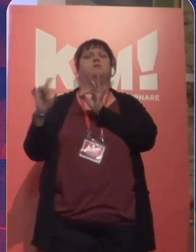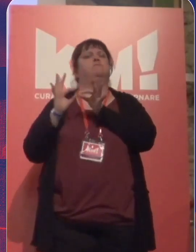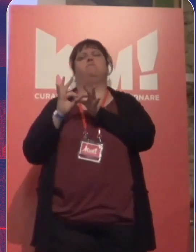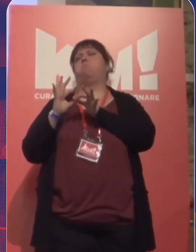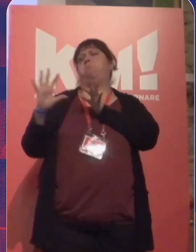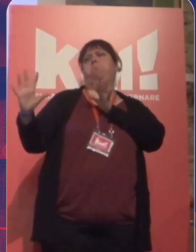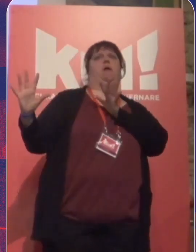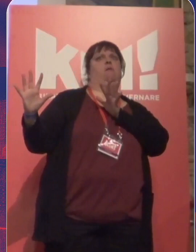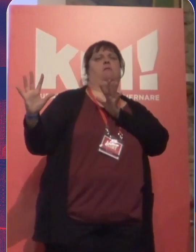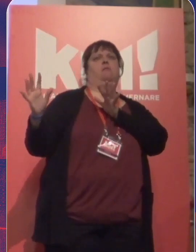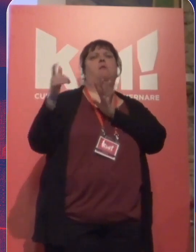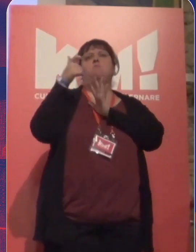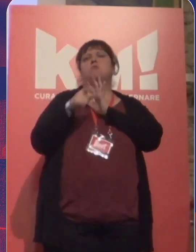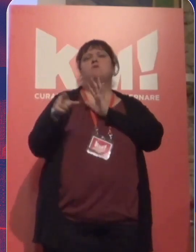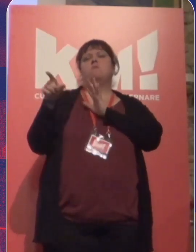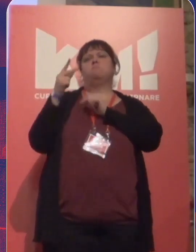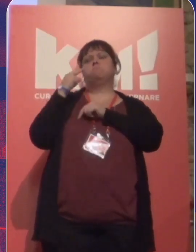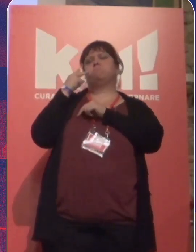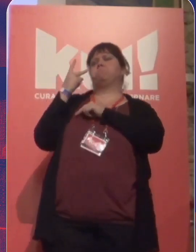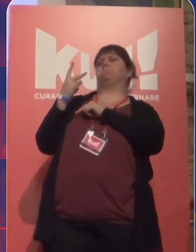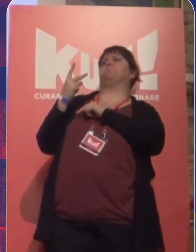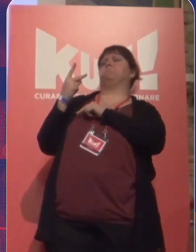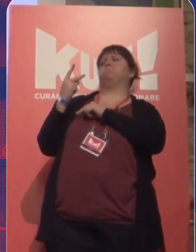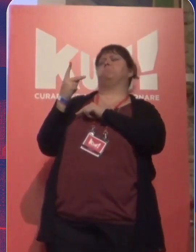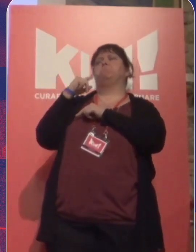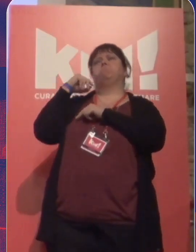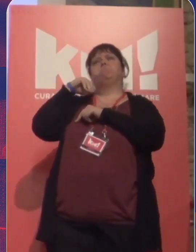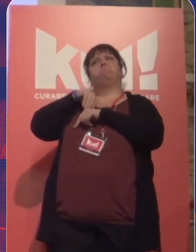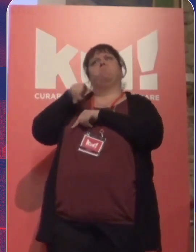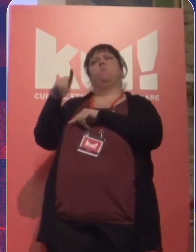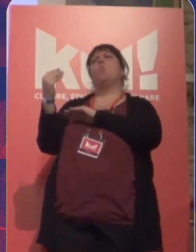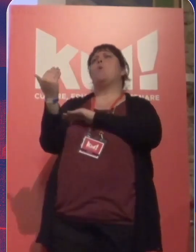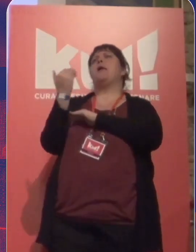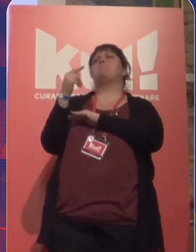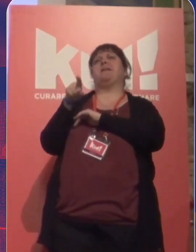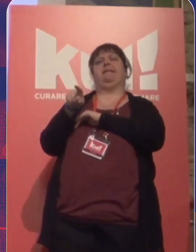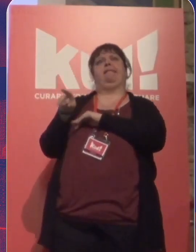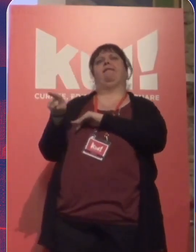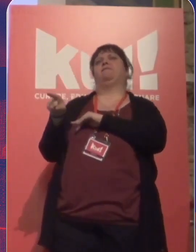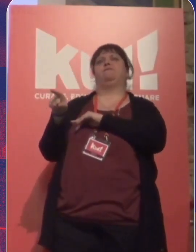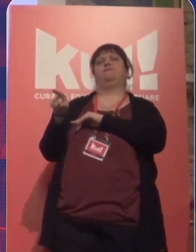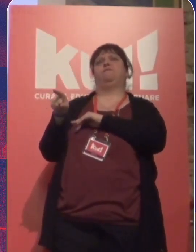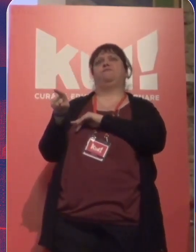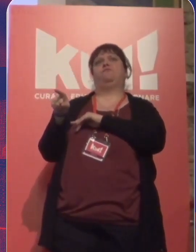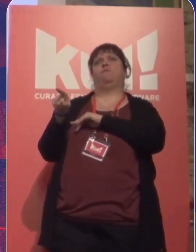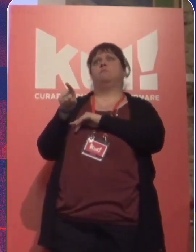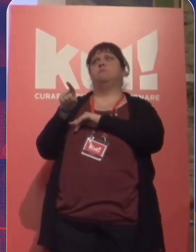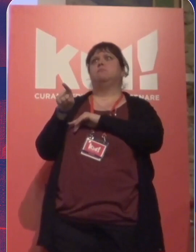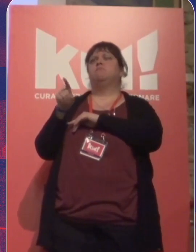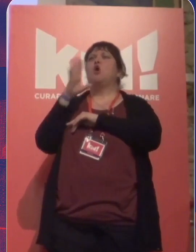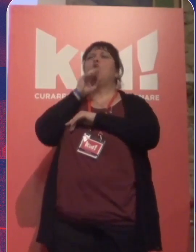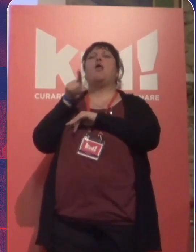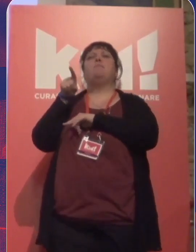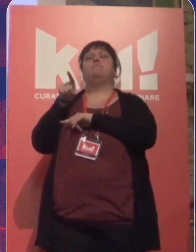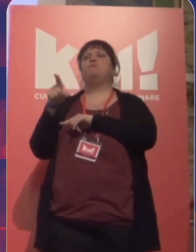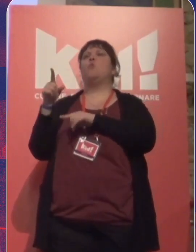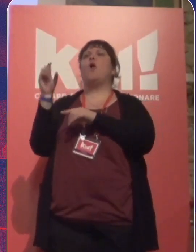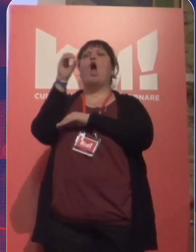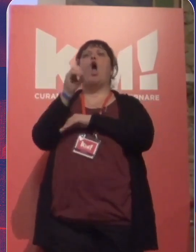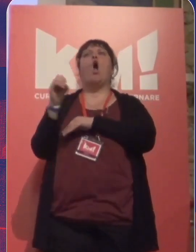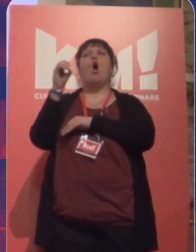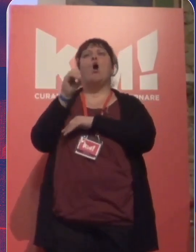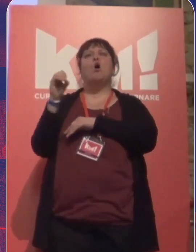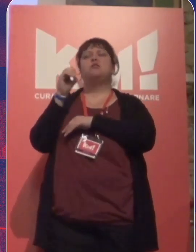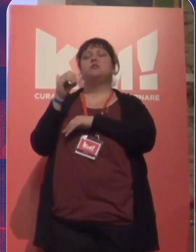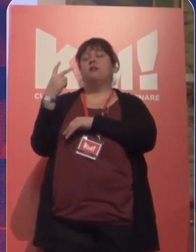l'altro è luogo di una minaccia e non dell'ossigeno che serve alla vita quindi